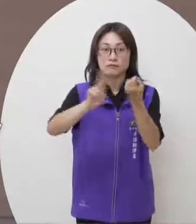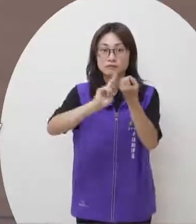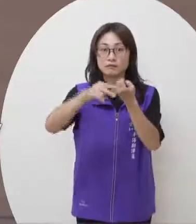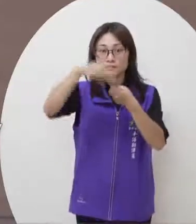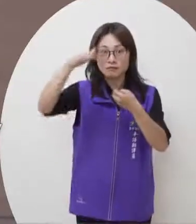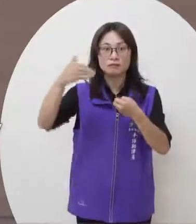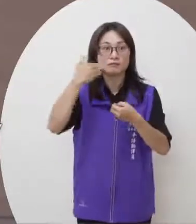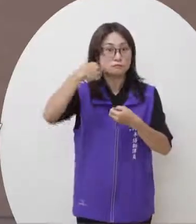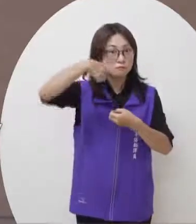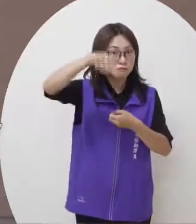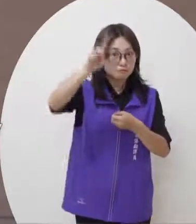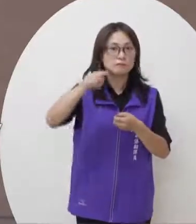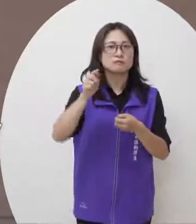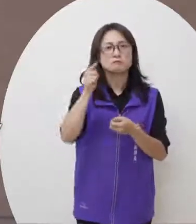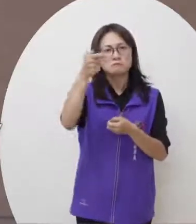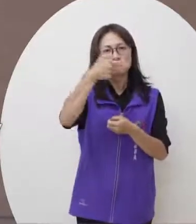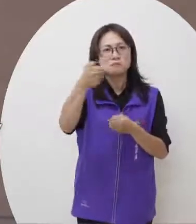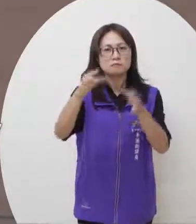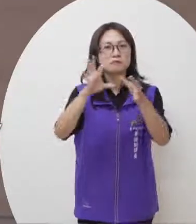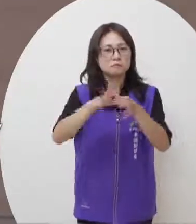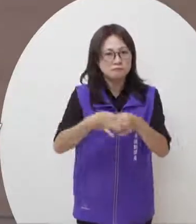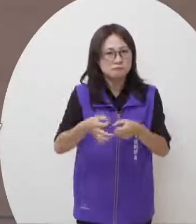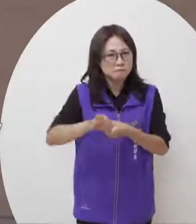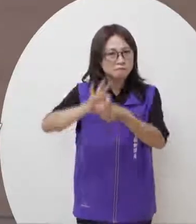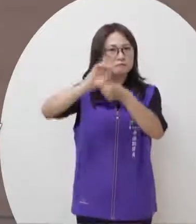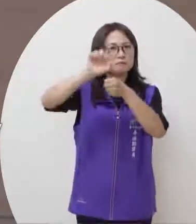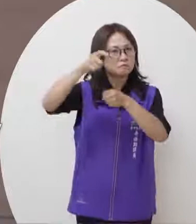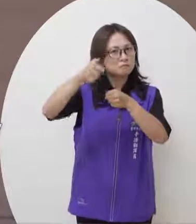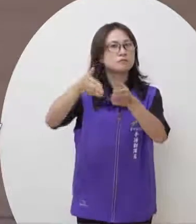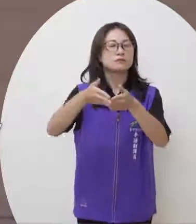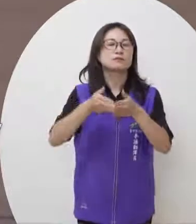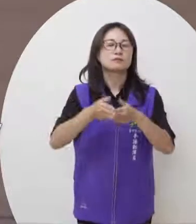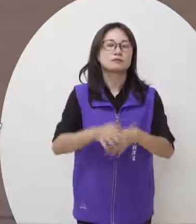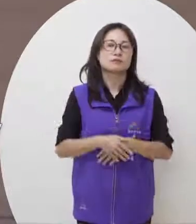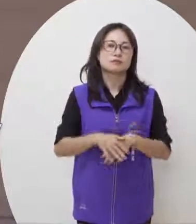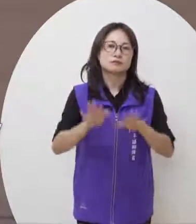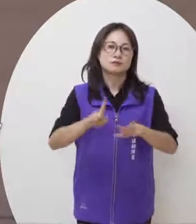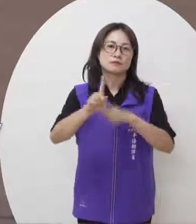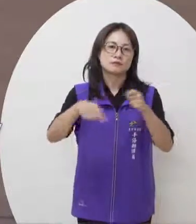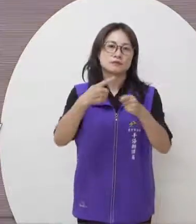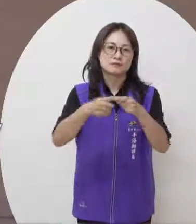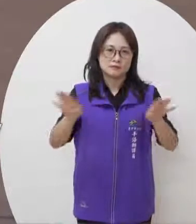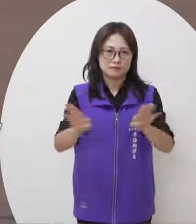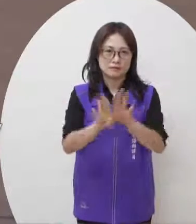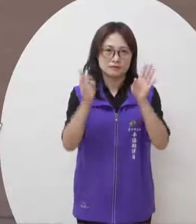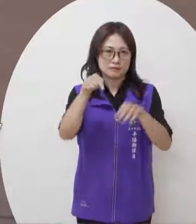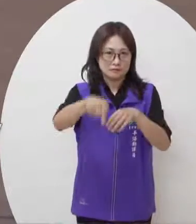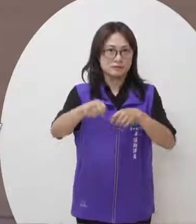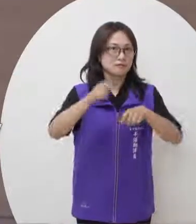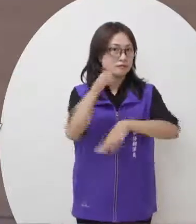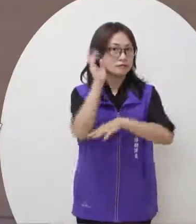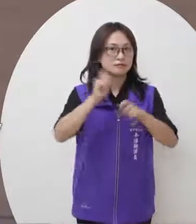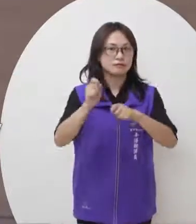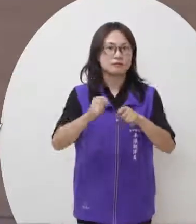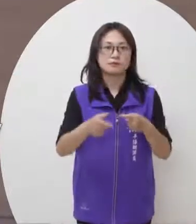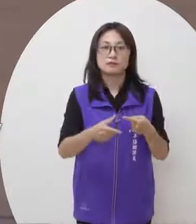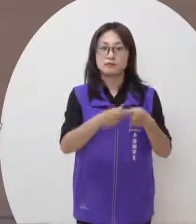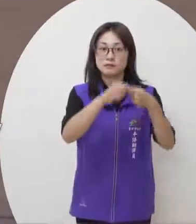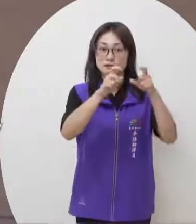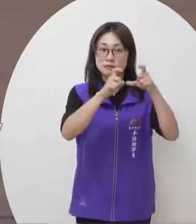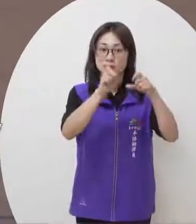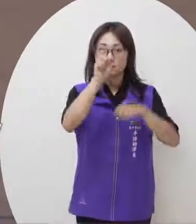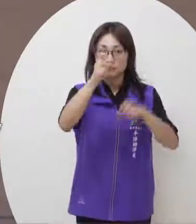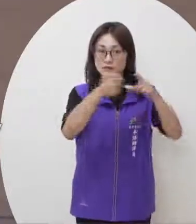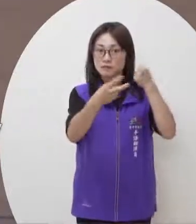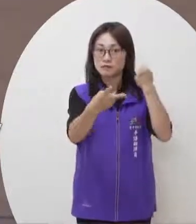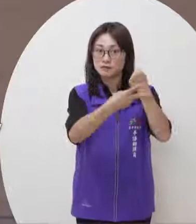年元月开始，我们实施一个重大政策，叫双十公车。第一个十公里免费，第二